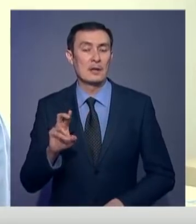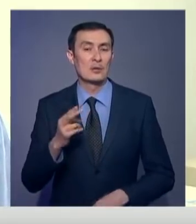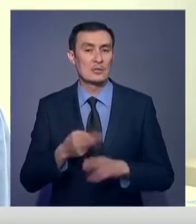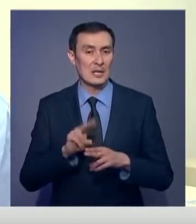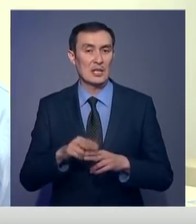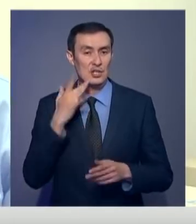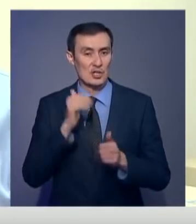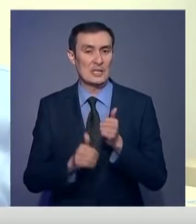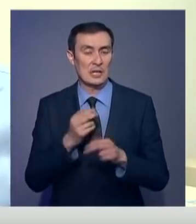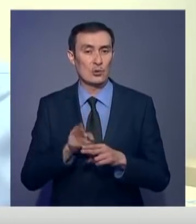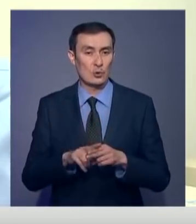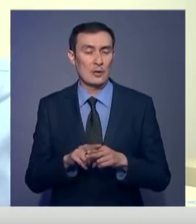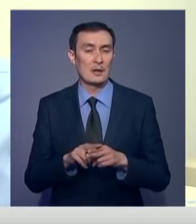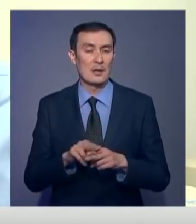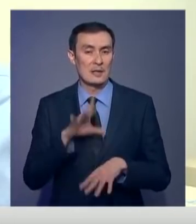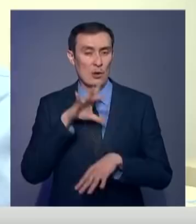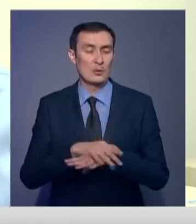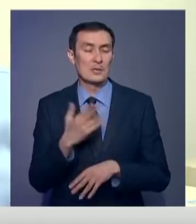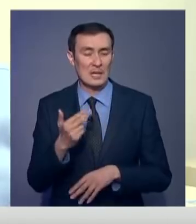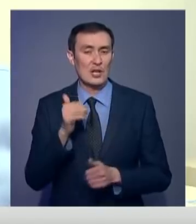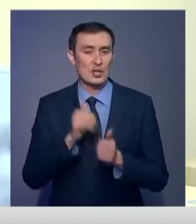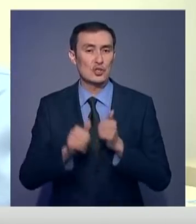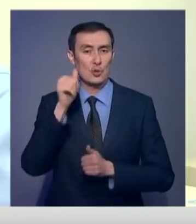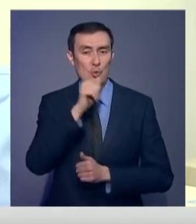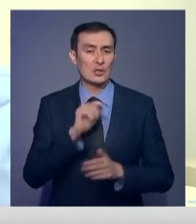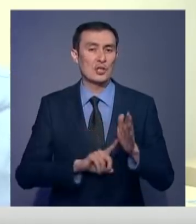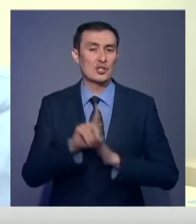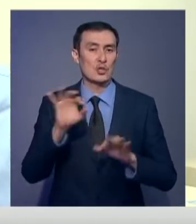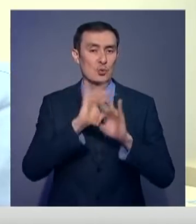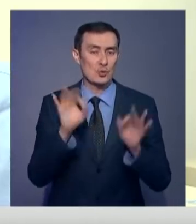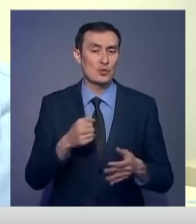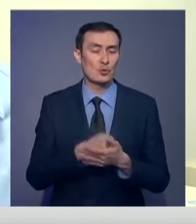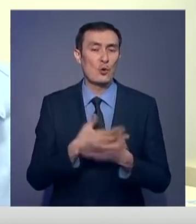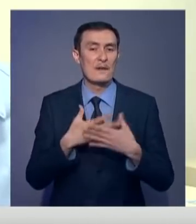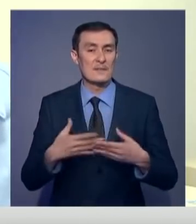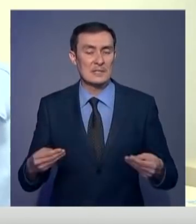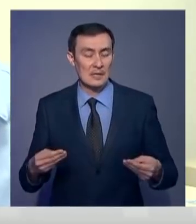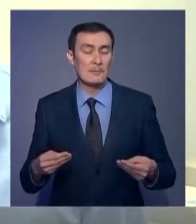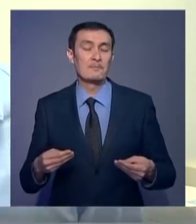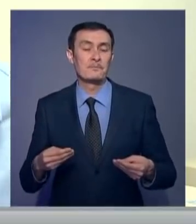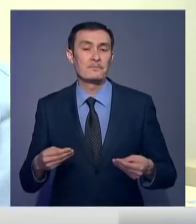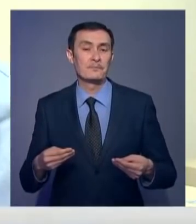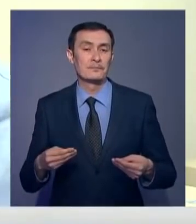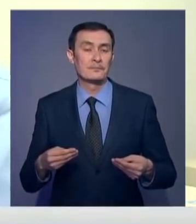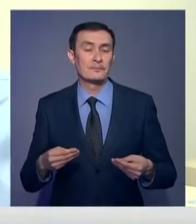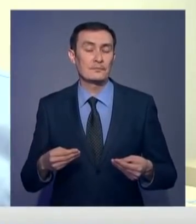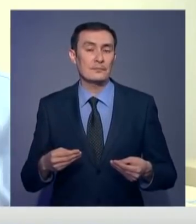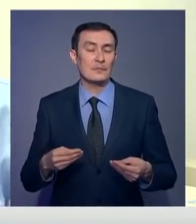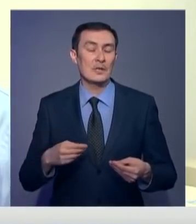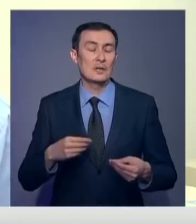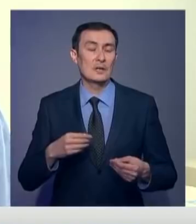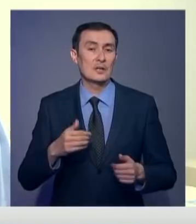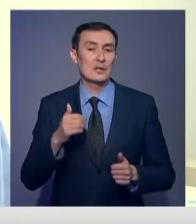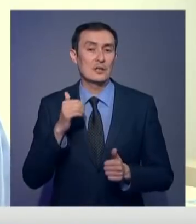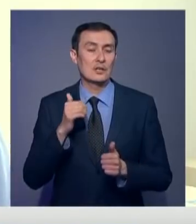популярный, да, который вспышка вот там каждый год идет, да? Да, ежегодно с осени до весны, с осени и до весны следующего